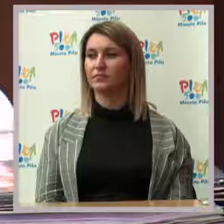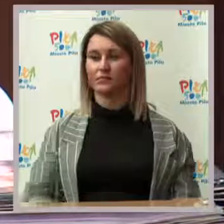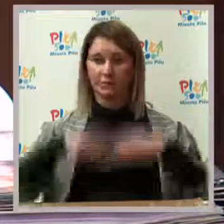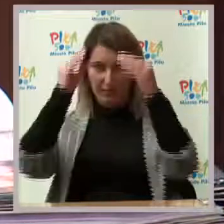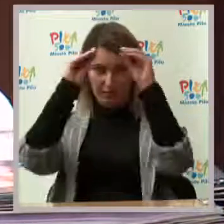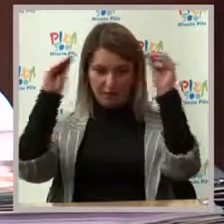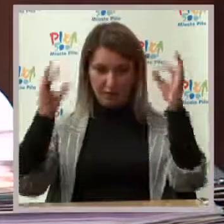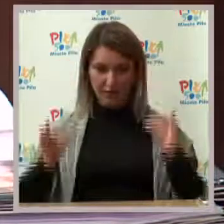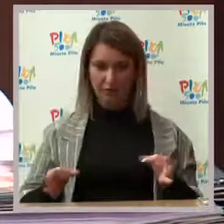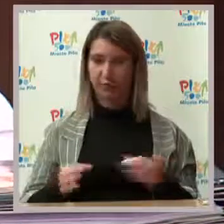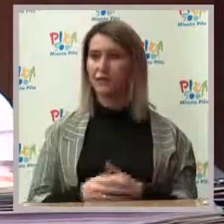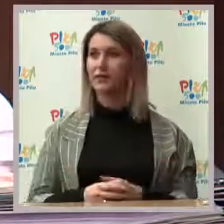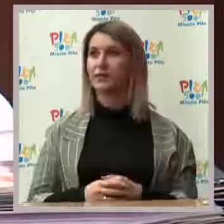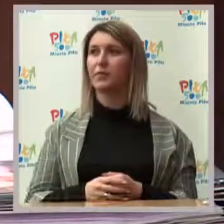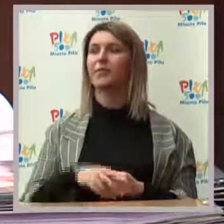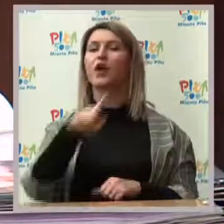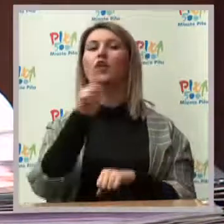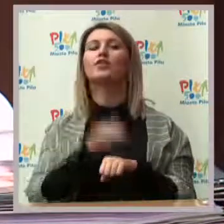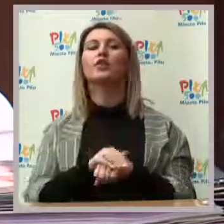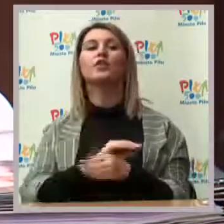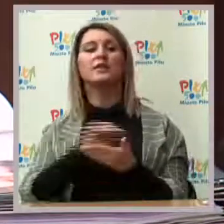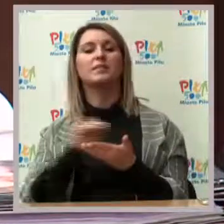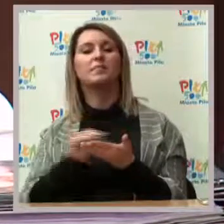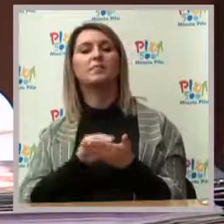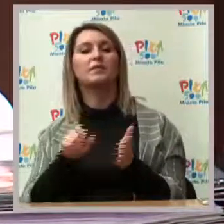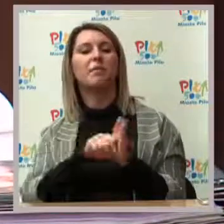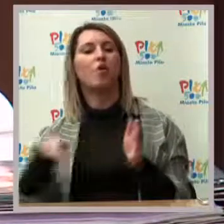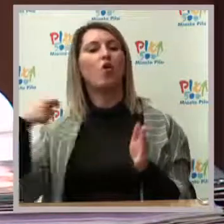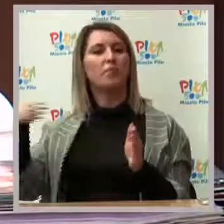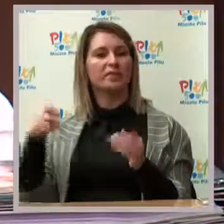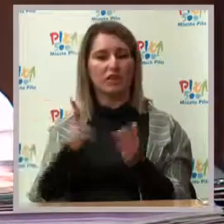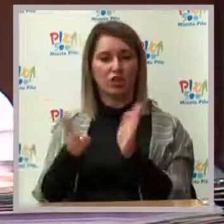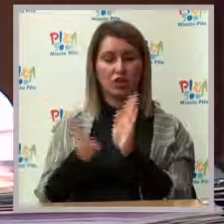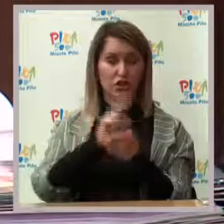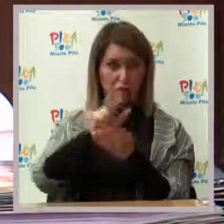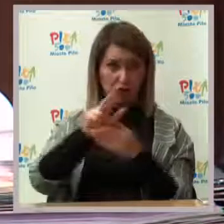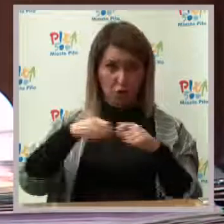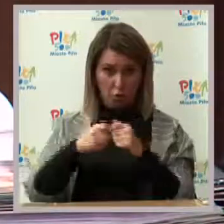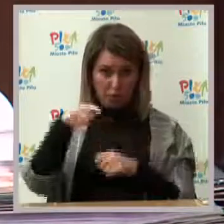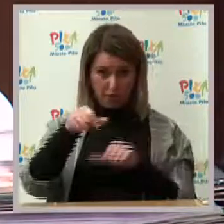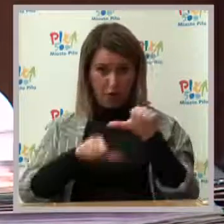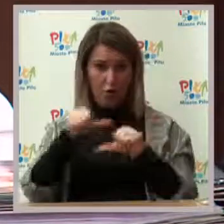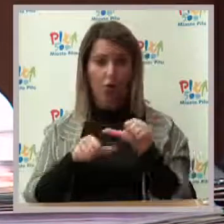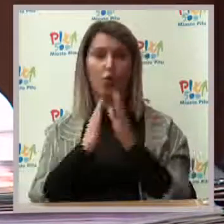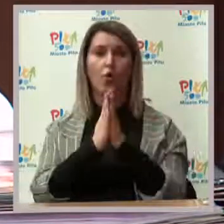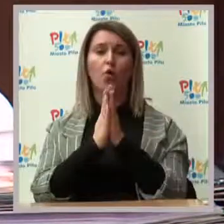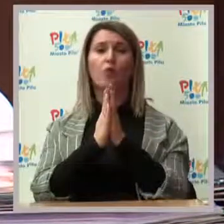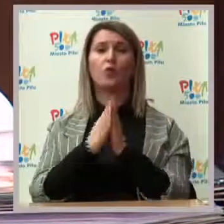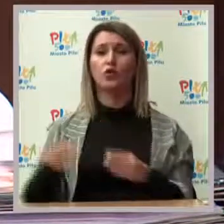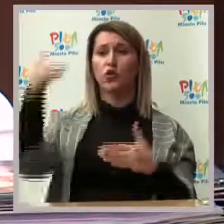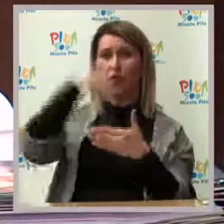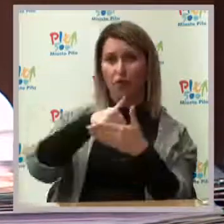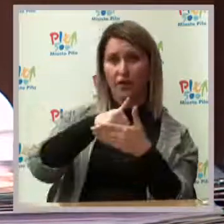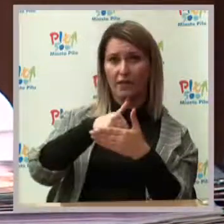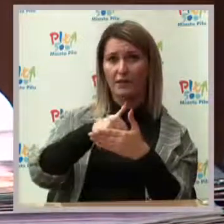Szanowni Państwo, zgodnie z pismem prezydenta miasta Piły z 13 grudnia bieżącego roku proszę o wprowadzenie